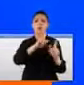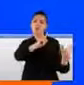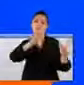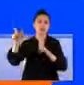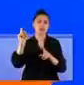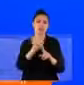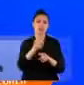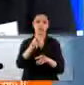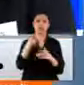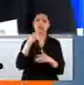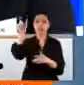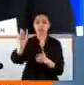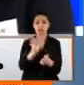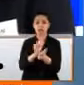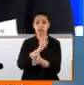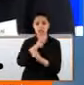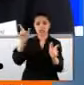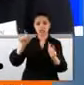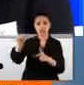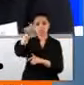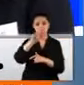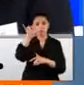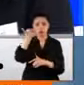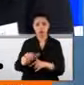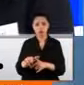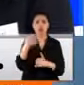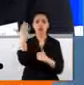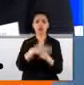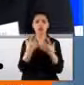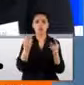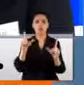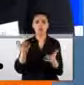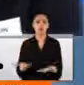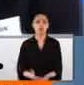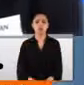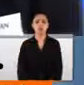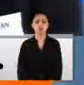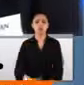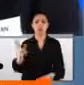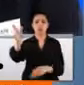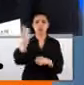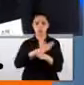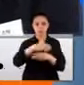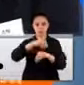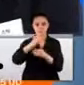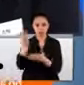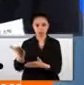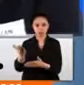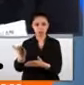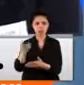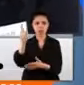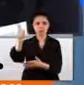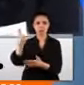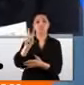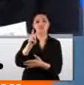etti. Hanımefendinin ailesine sesleniyorum. Bence sizin hakkınızda kısıtlama çıkarılmadı hanımefendi. Siz kusura bakmayın ama malınızı mülkünüzü satmışsınız. Yani birisi